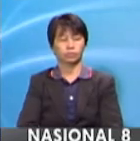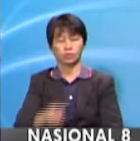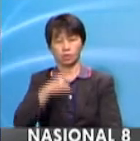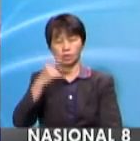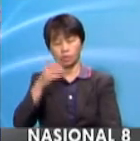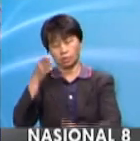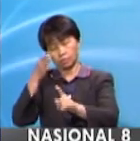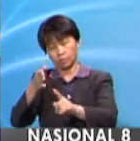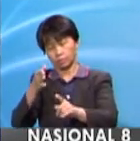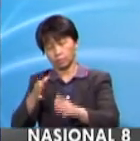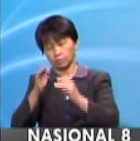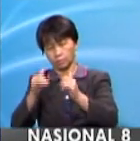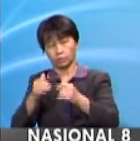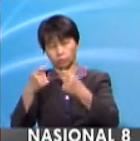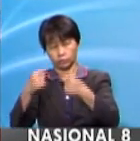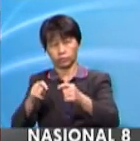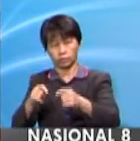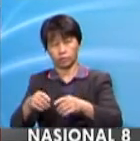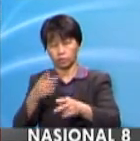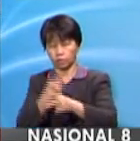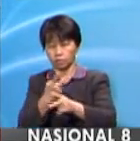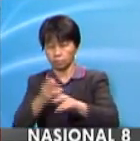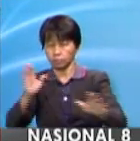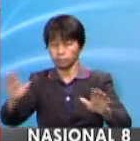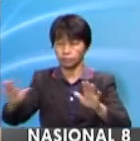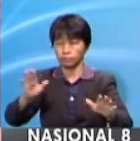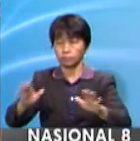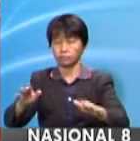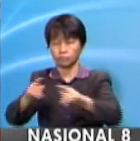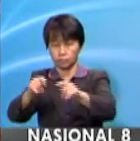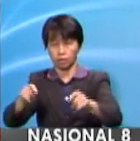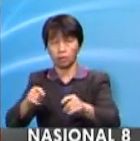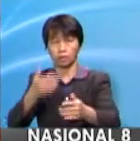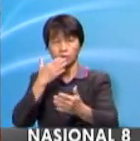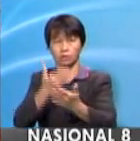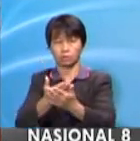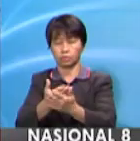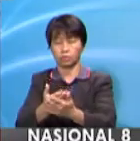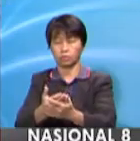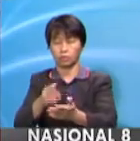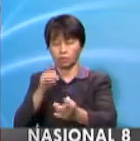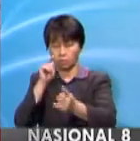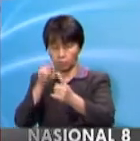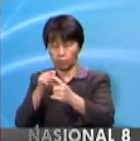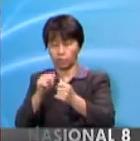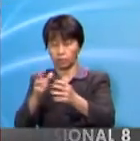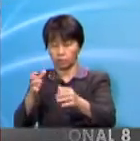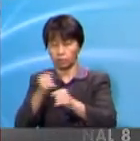attack we to play we look to try and keep Possession but we look to attack we have good attacking players